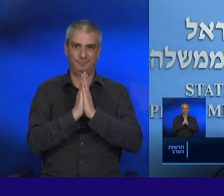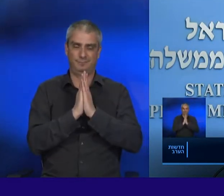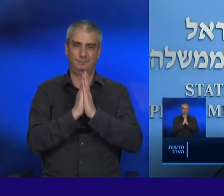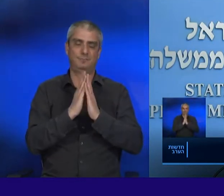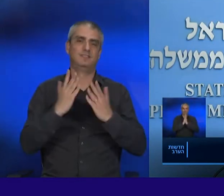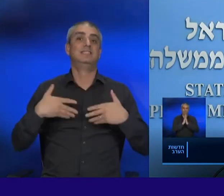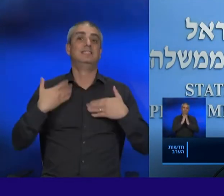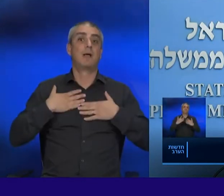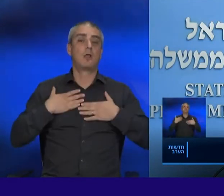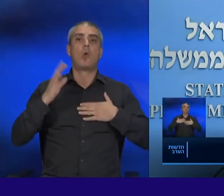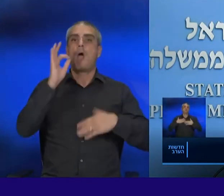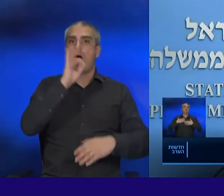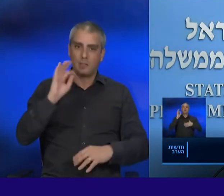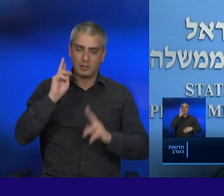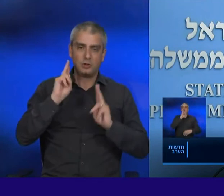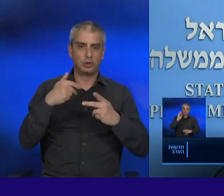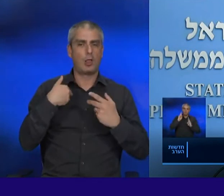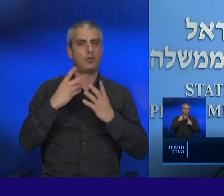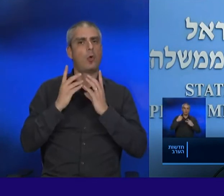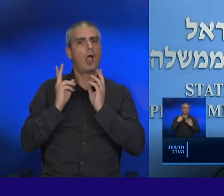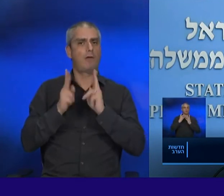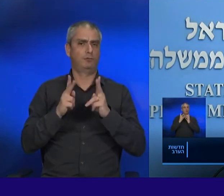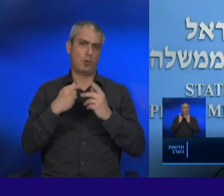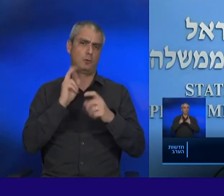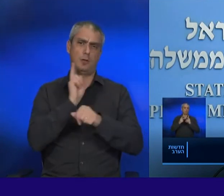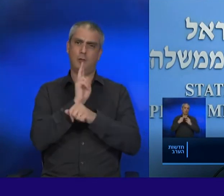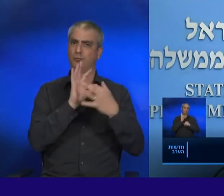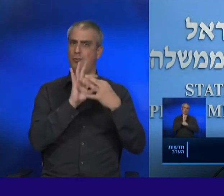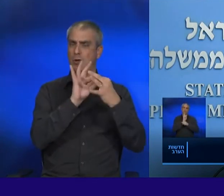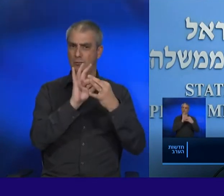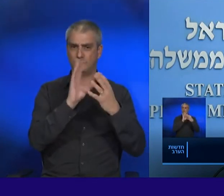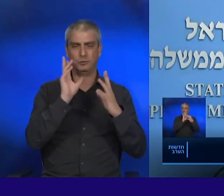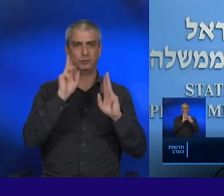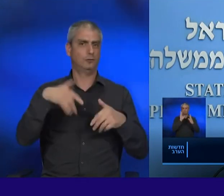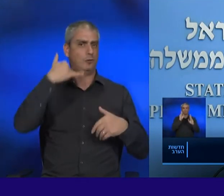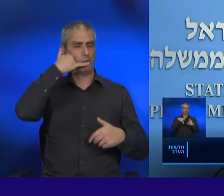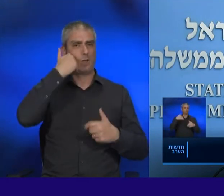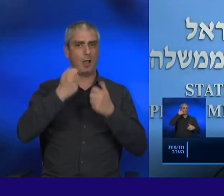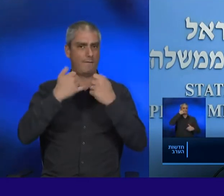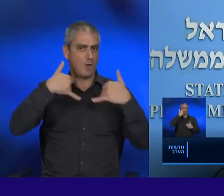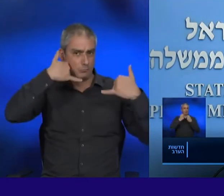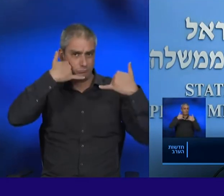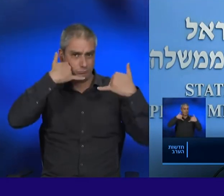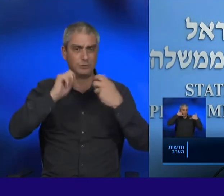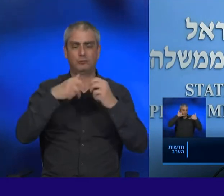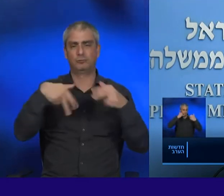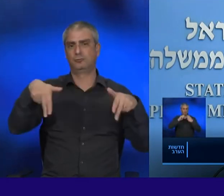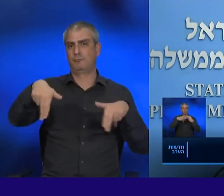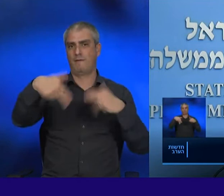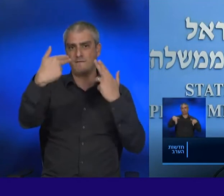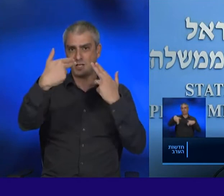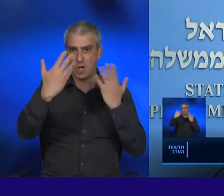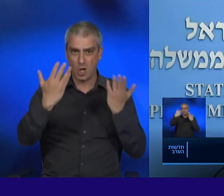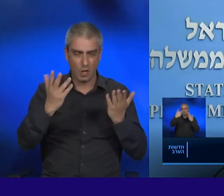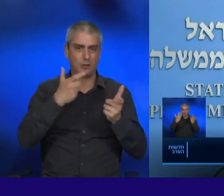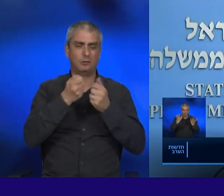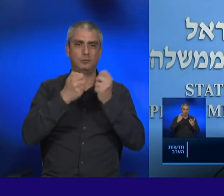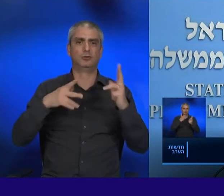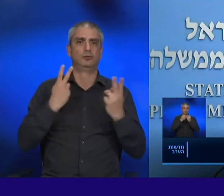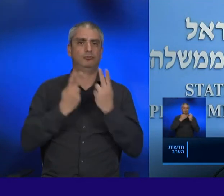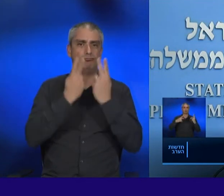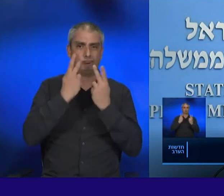לשמחתנו בכל זאת, יש לנו היום דרכים אחרות לשמור על קשר יש לנו את הטלפון ויש לנו את שיחות הוידאו והצ'אטים